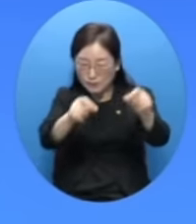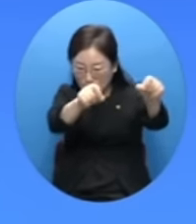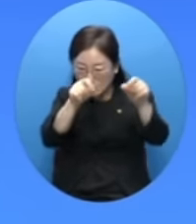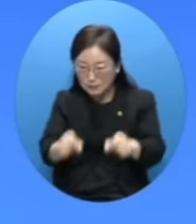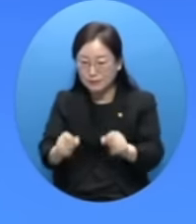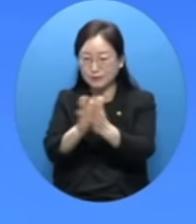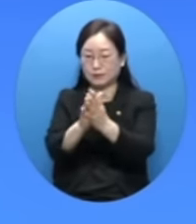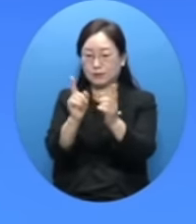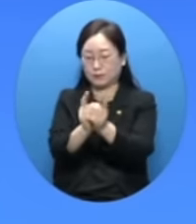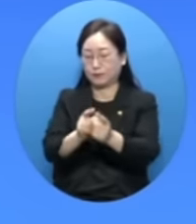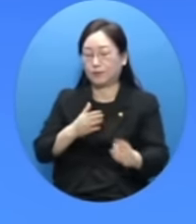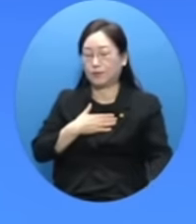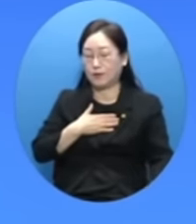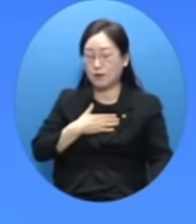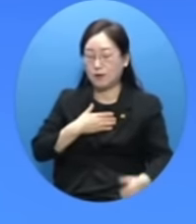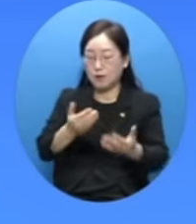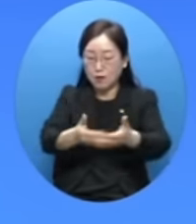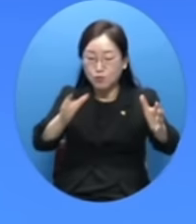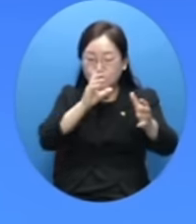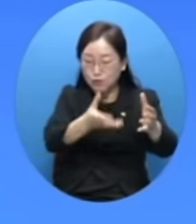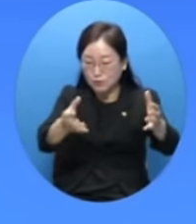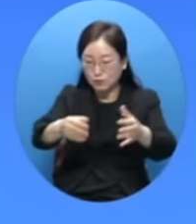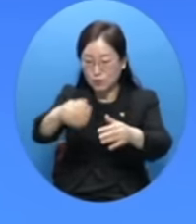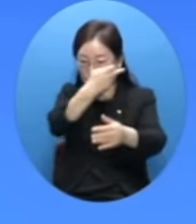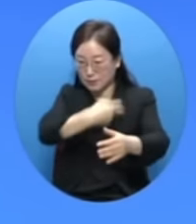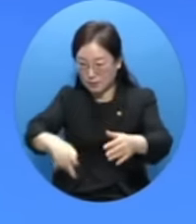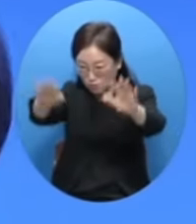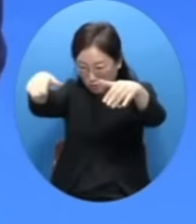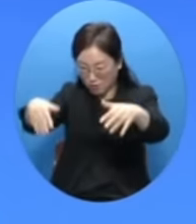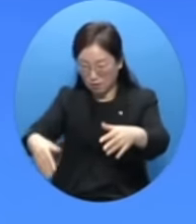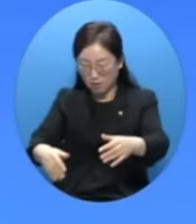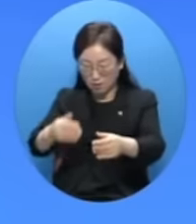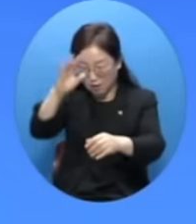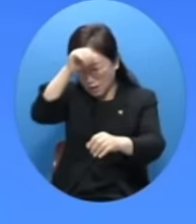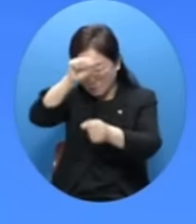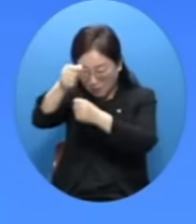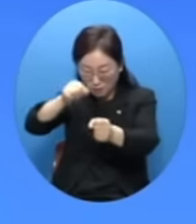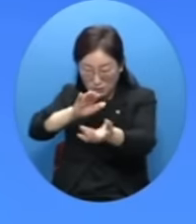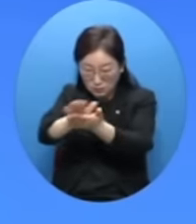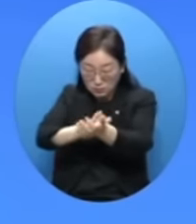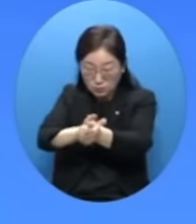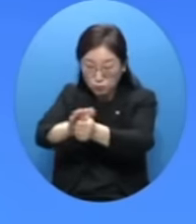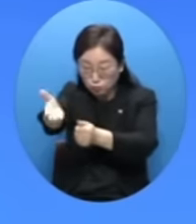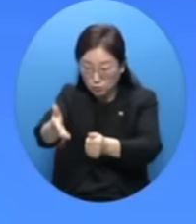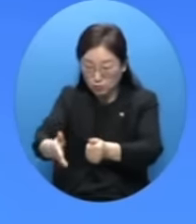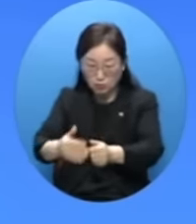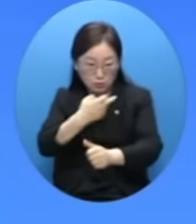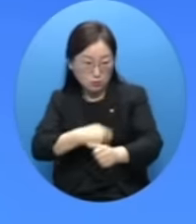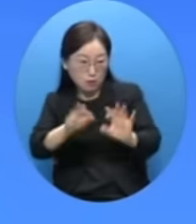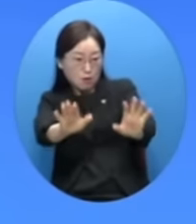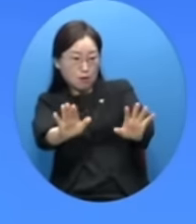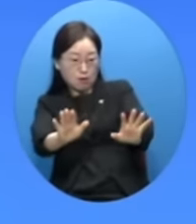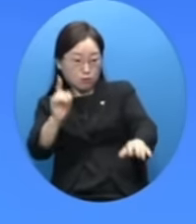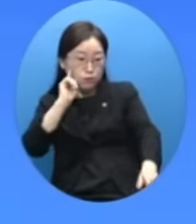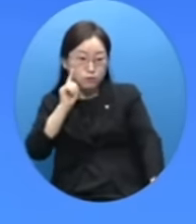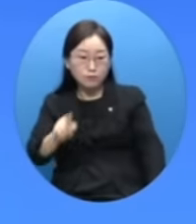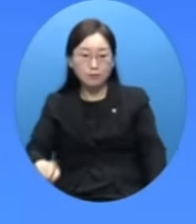놓고 무릎을 꿇고 제자들 발을 씻으신 것입니다. 깜짝 놀랐습니다. 어휴, 왜 그러십니까? 왜 그러십니까?